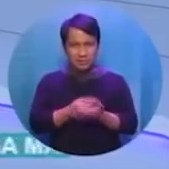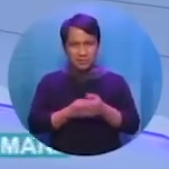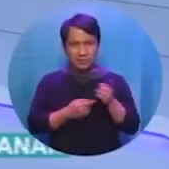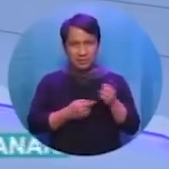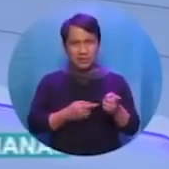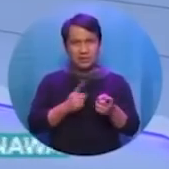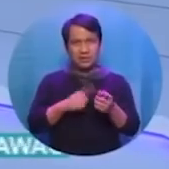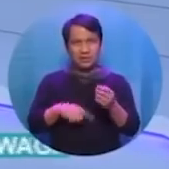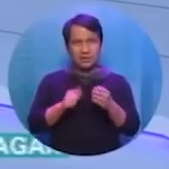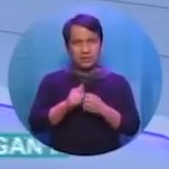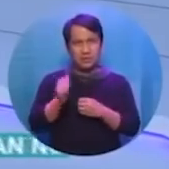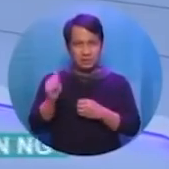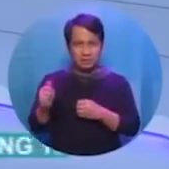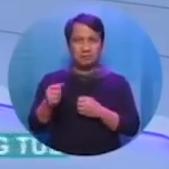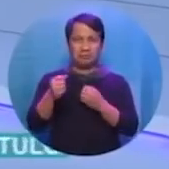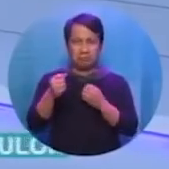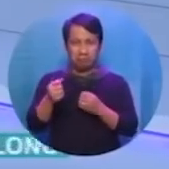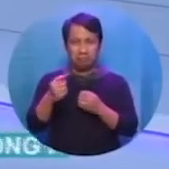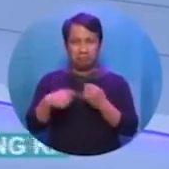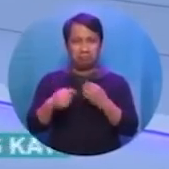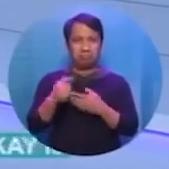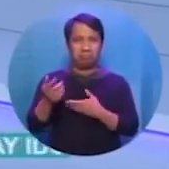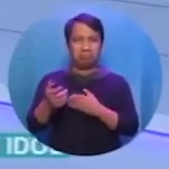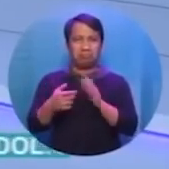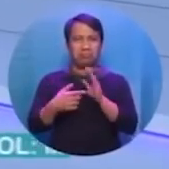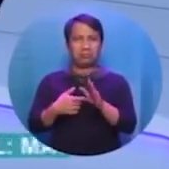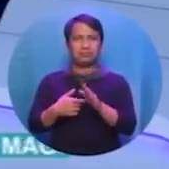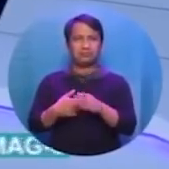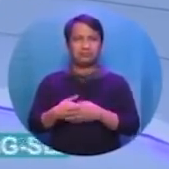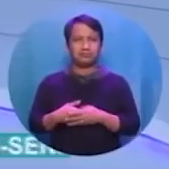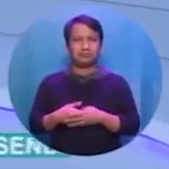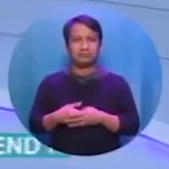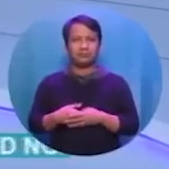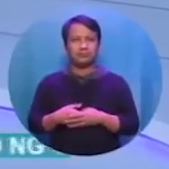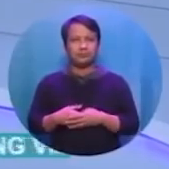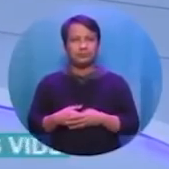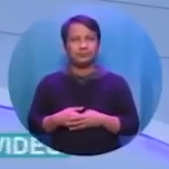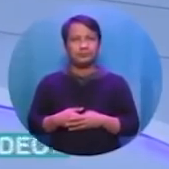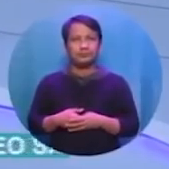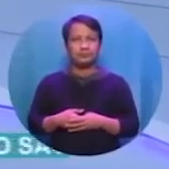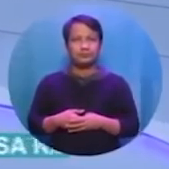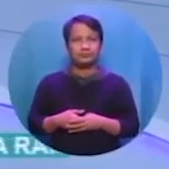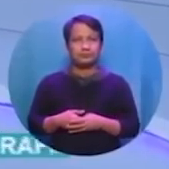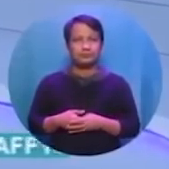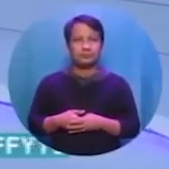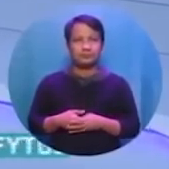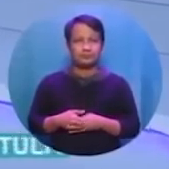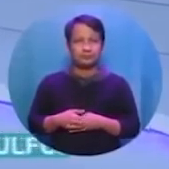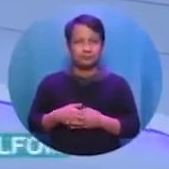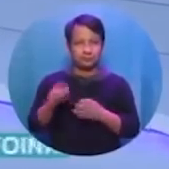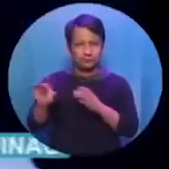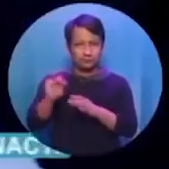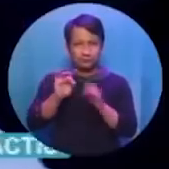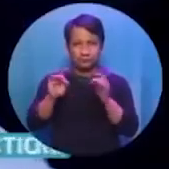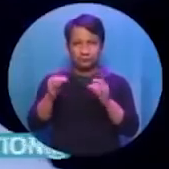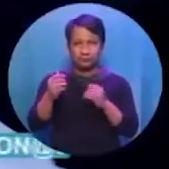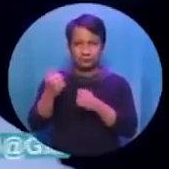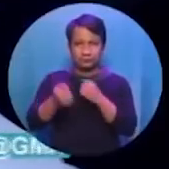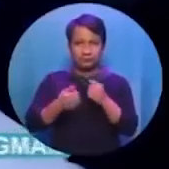Tapos, hatching. Hatching. Oo nga. Ang galing mo ah. Oo nga, pwede. Tama, sige. Pila ulit tayo ng bago.